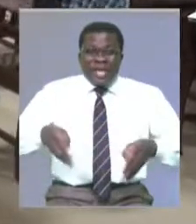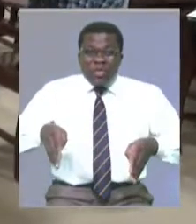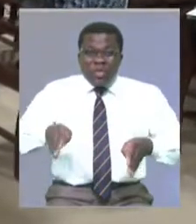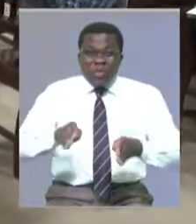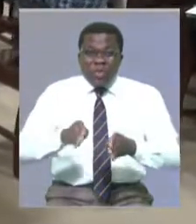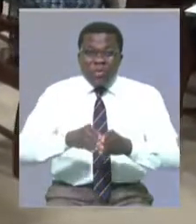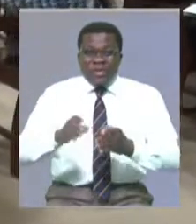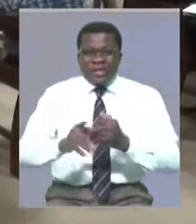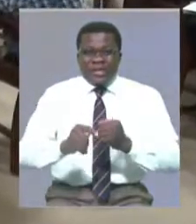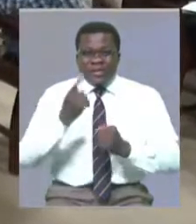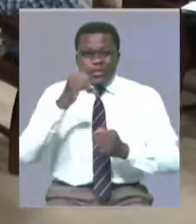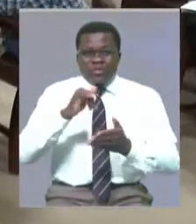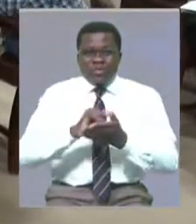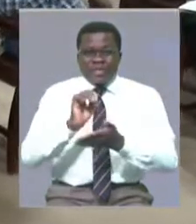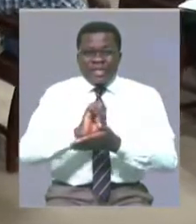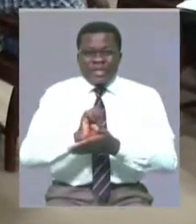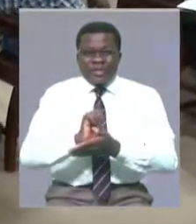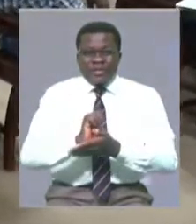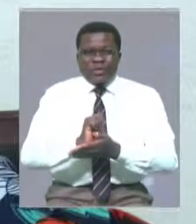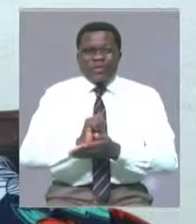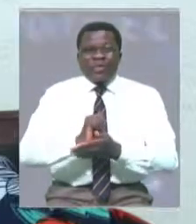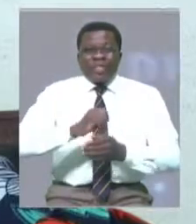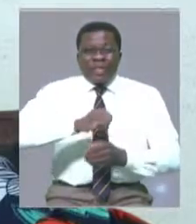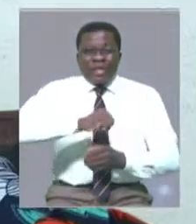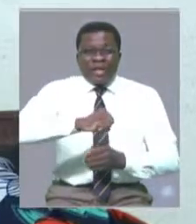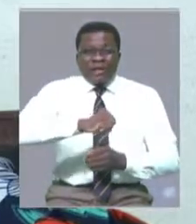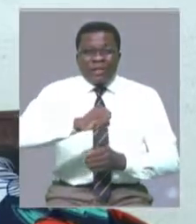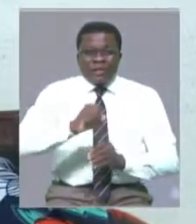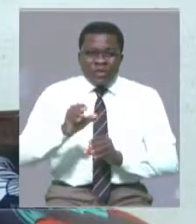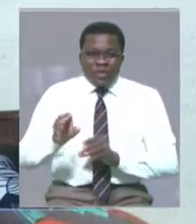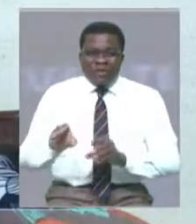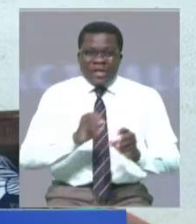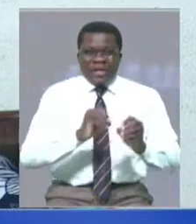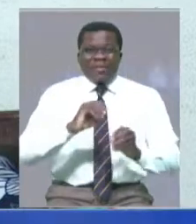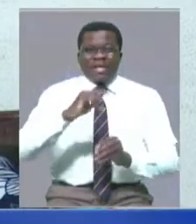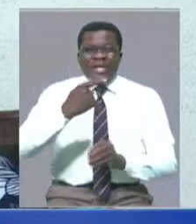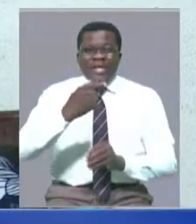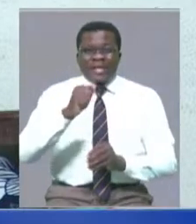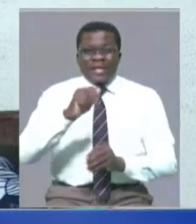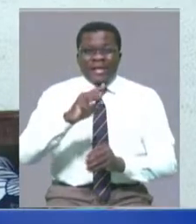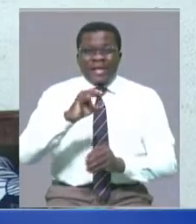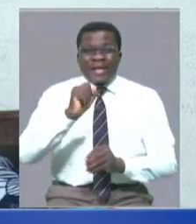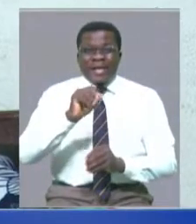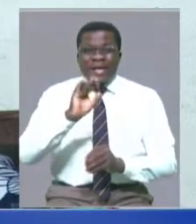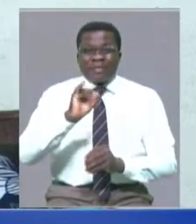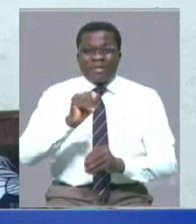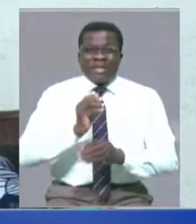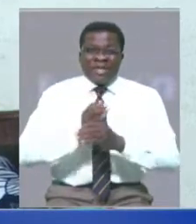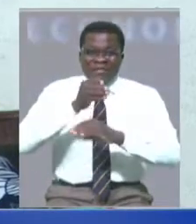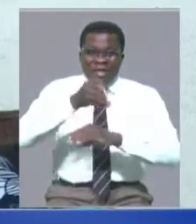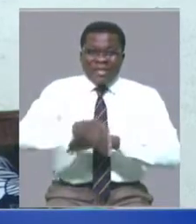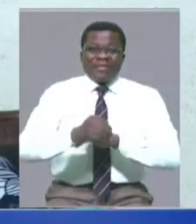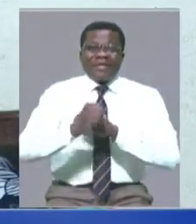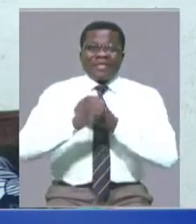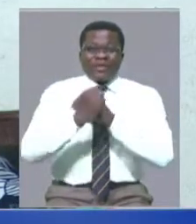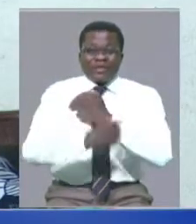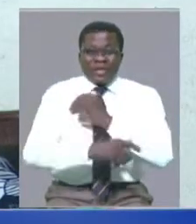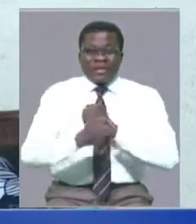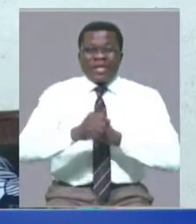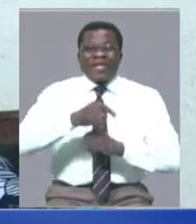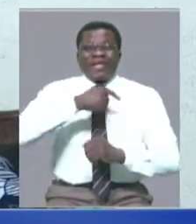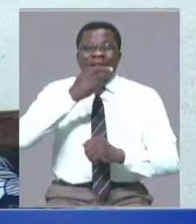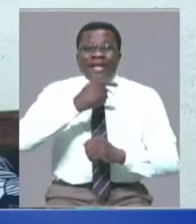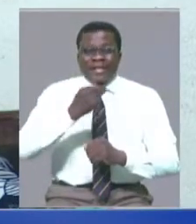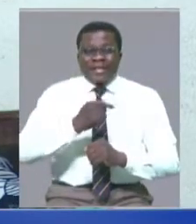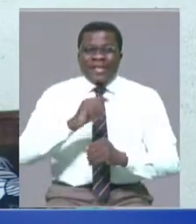mobilisation. Pour cette édition, la caravane partira de la Gambie, traversera le Sénégal, la Guinée-Bissau et la